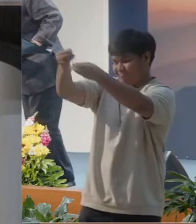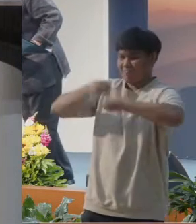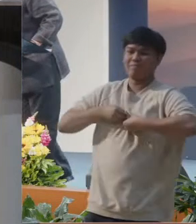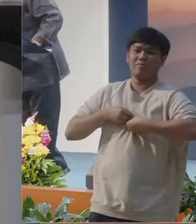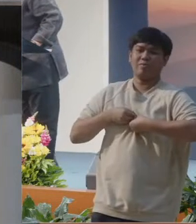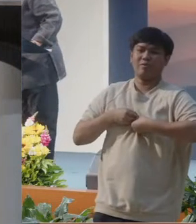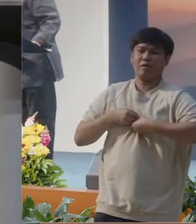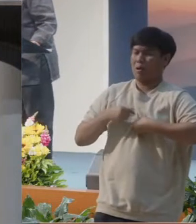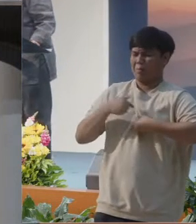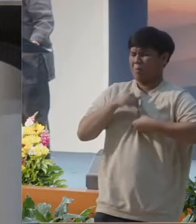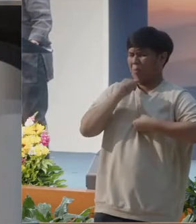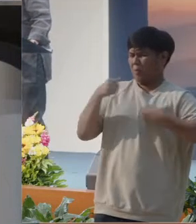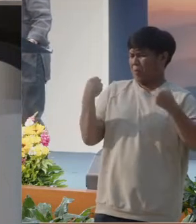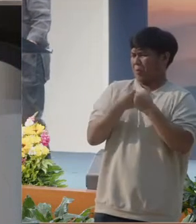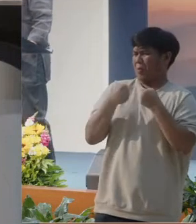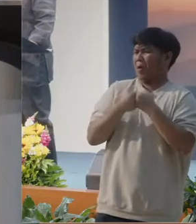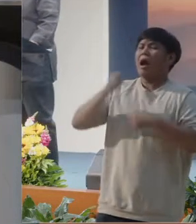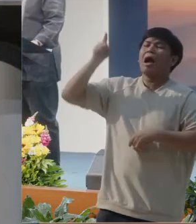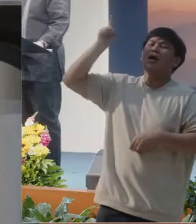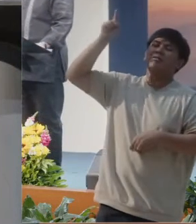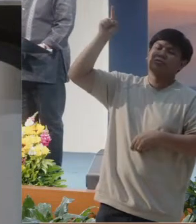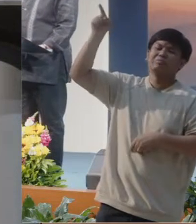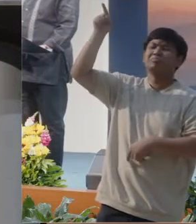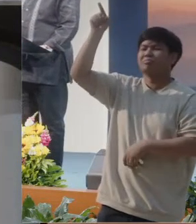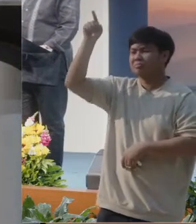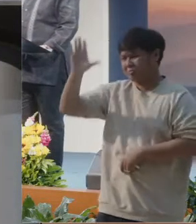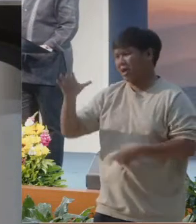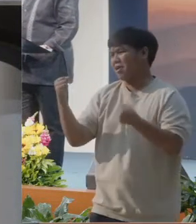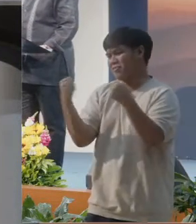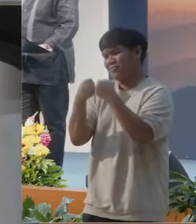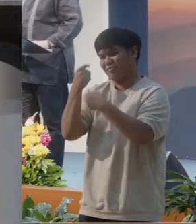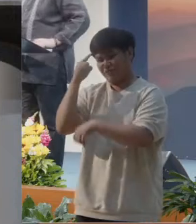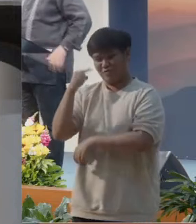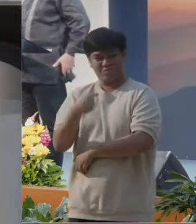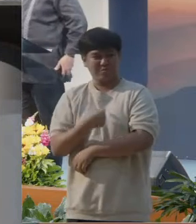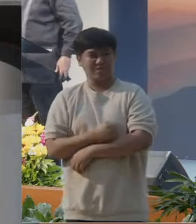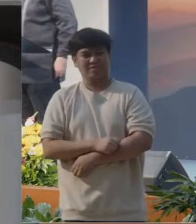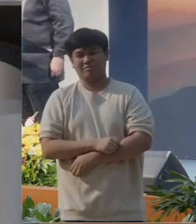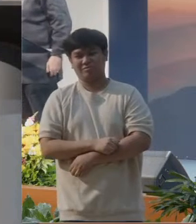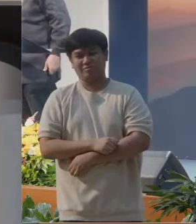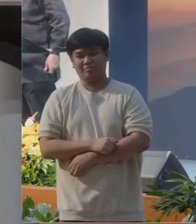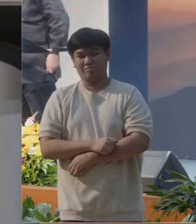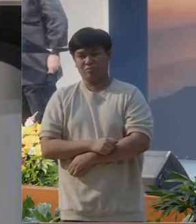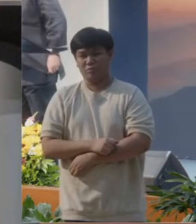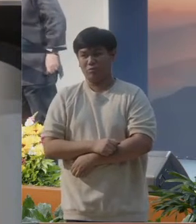ko laban. Laban ito ng Diyos, sabi ni David.